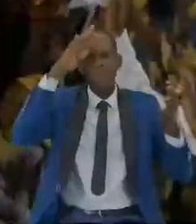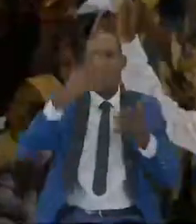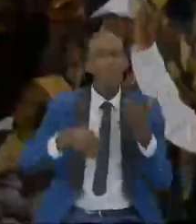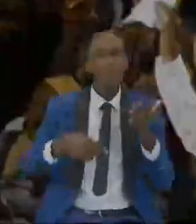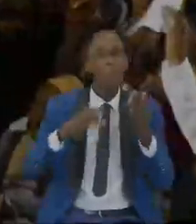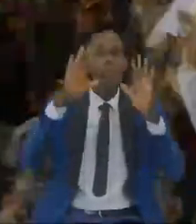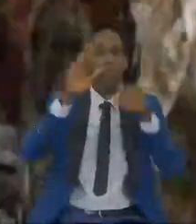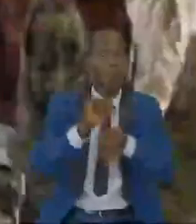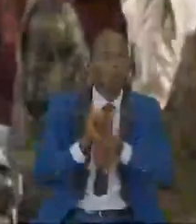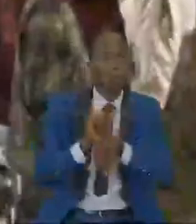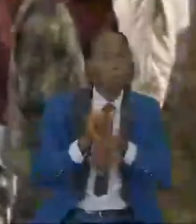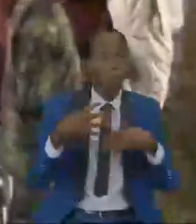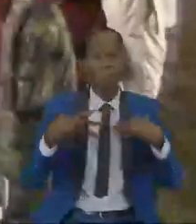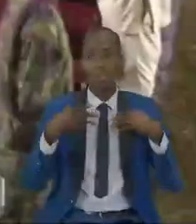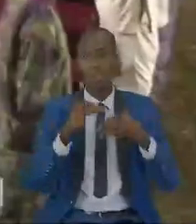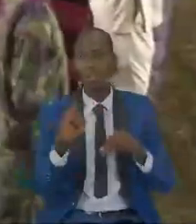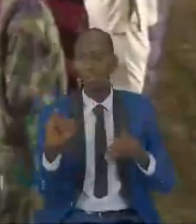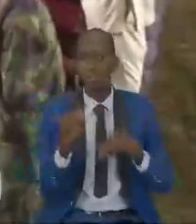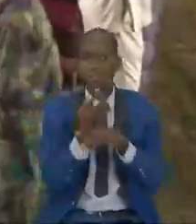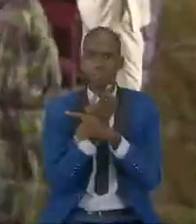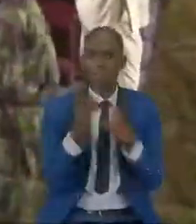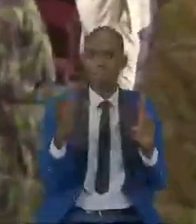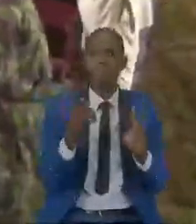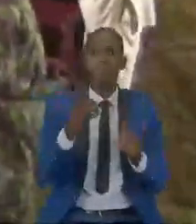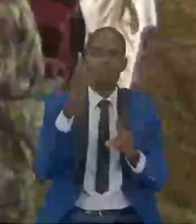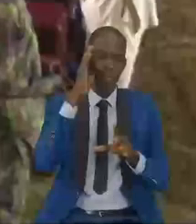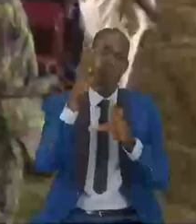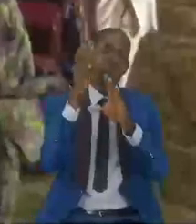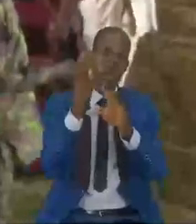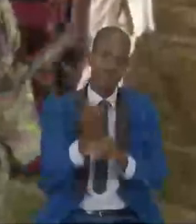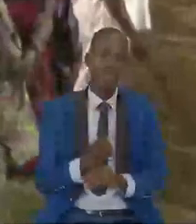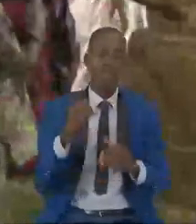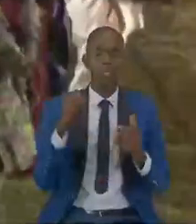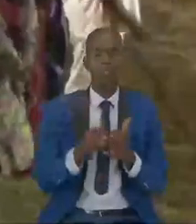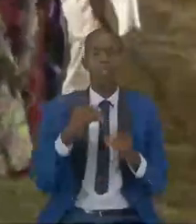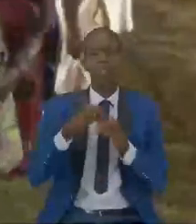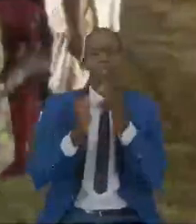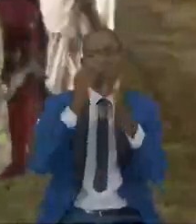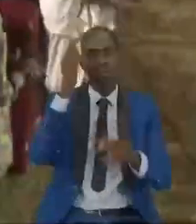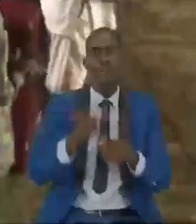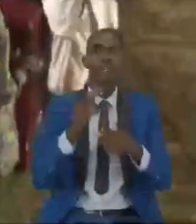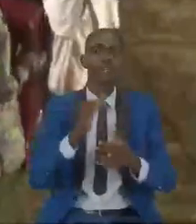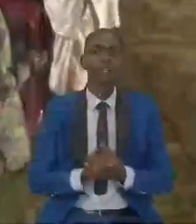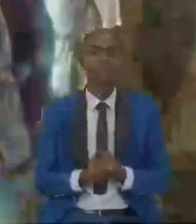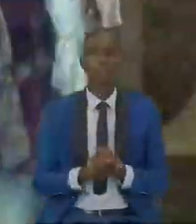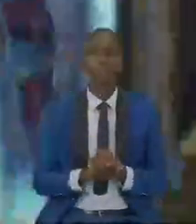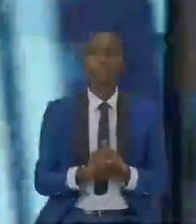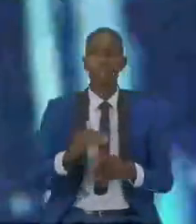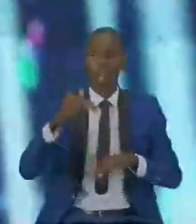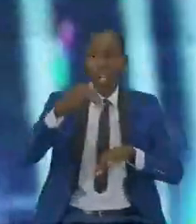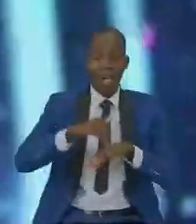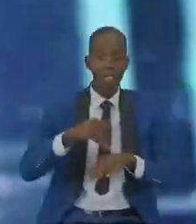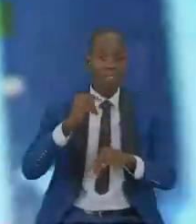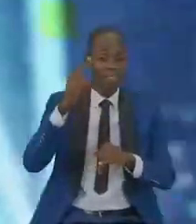un miracle? Vous espérez la guérison? Vous voulez avoir la délivrance? Cela va